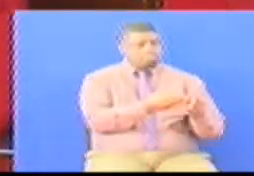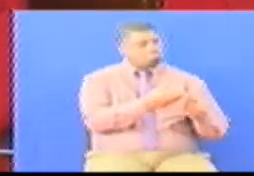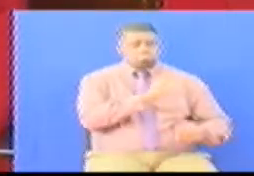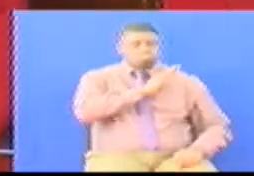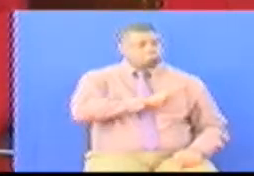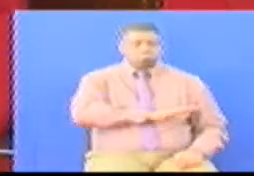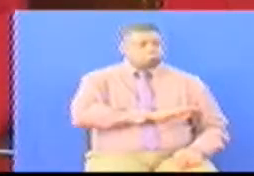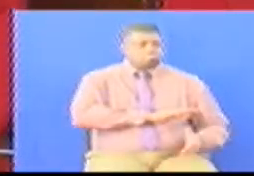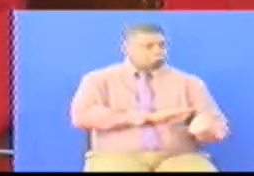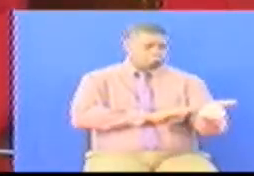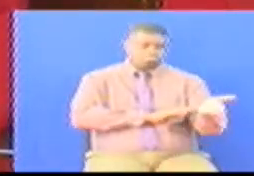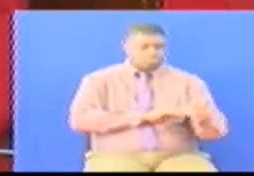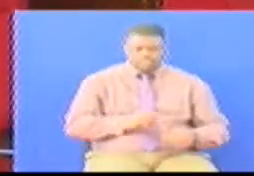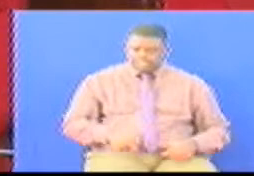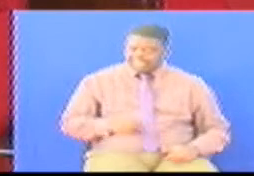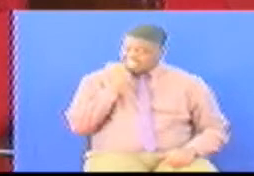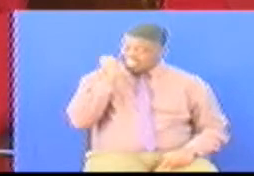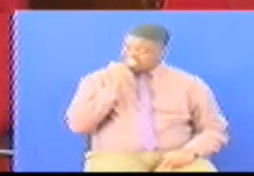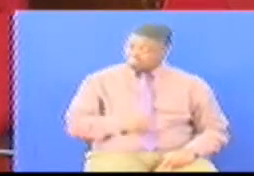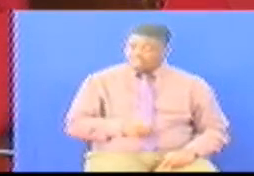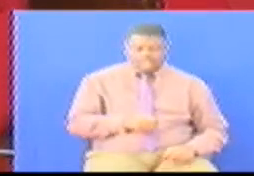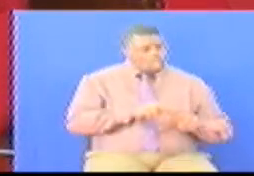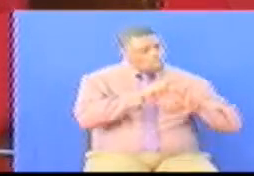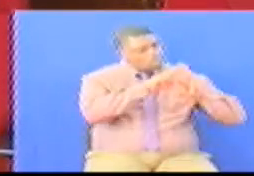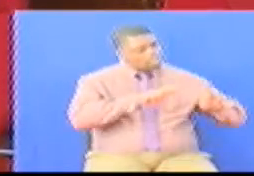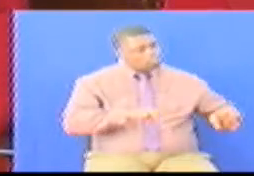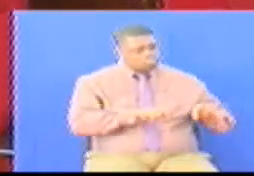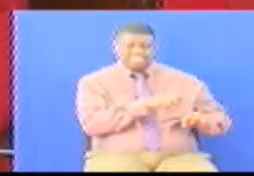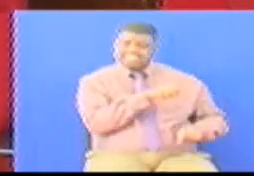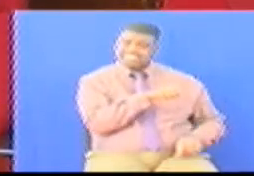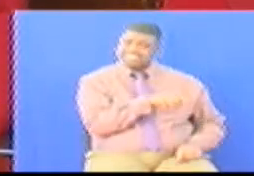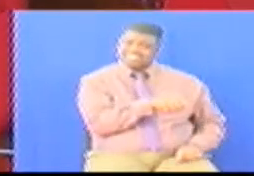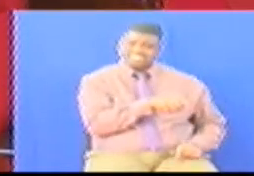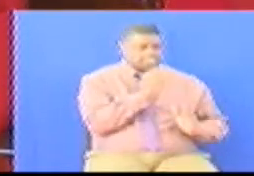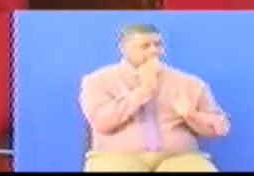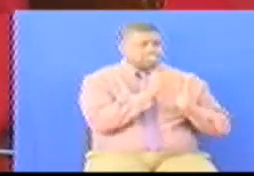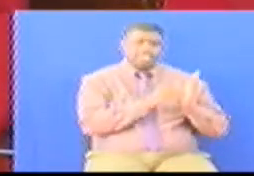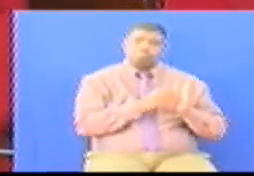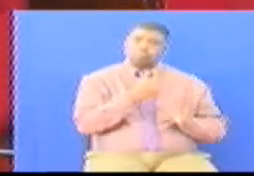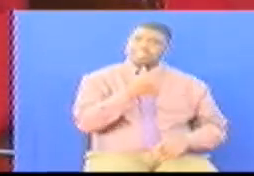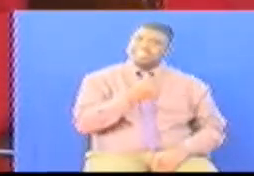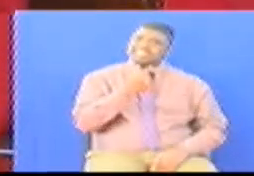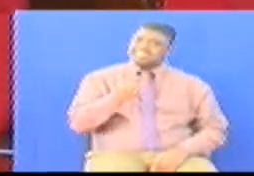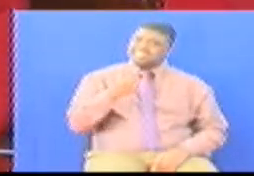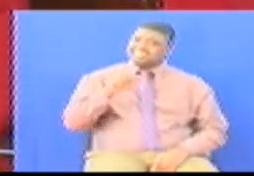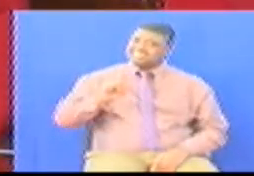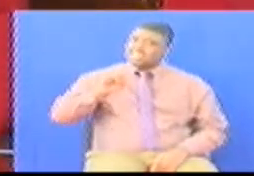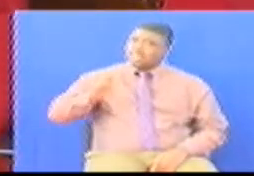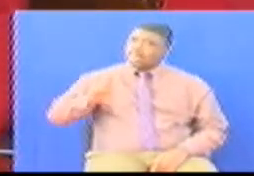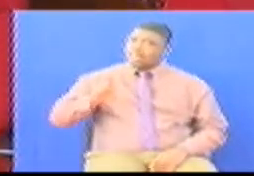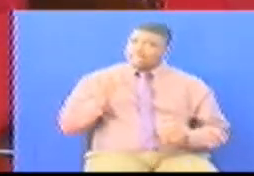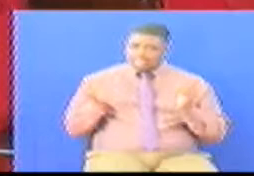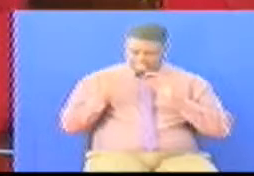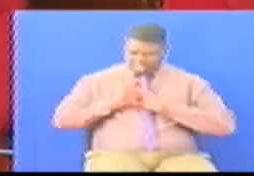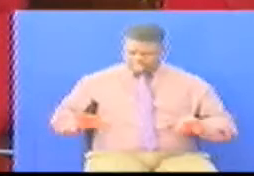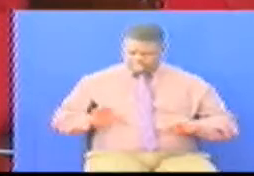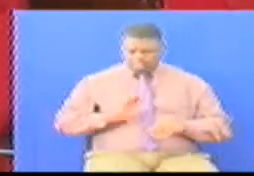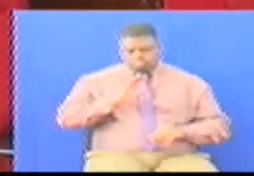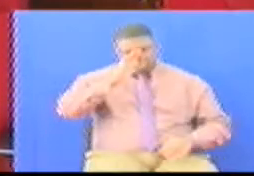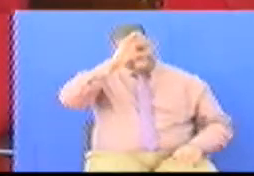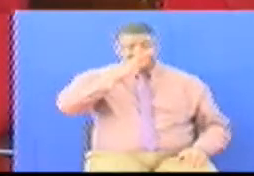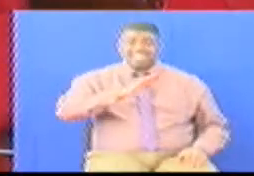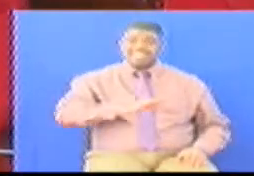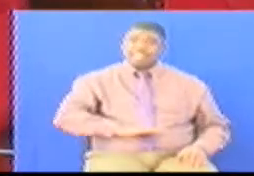opinion. Mheshimiwa Spika, ukaguzi wa hesabu za shirika la simu Tanzania TTCL ulikamilika mnamo mwezi